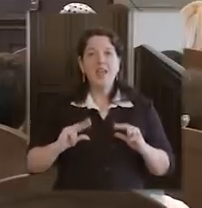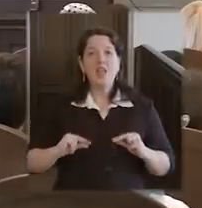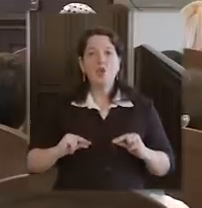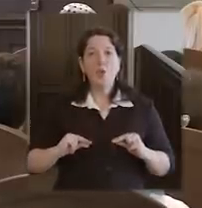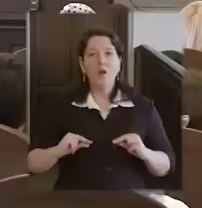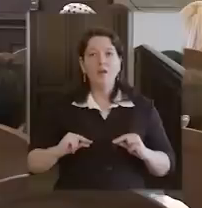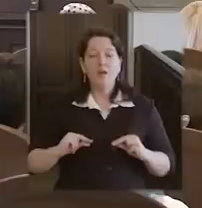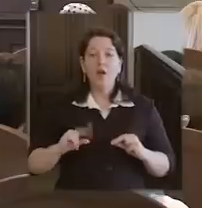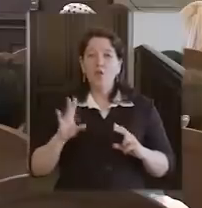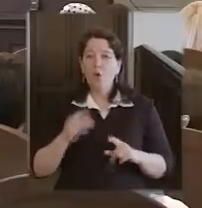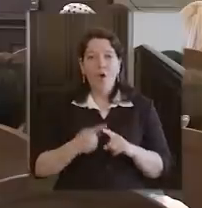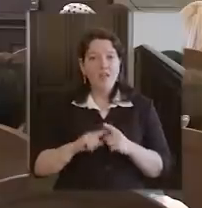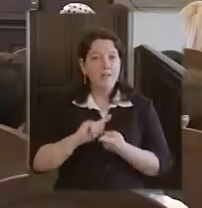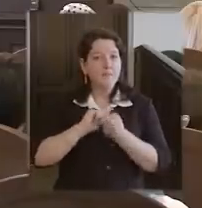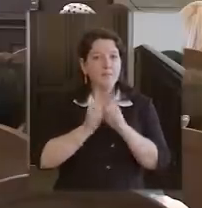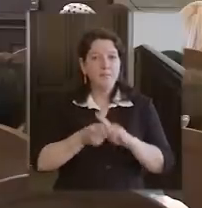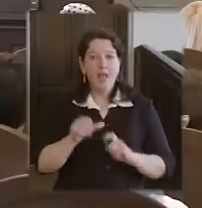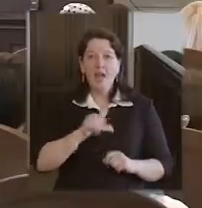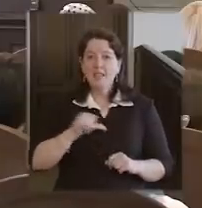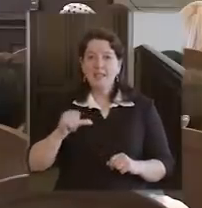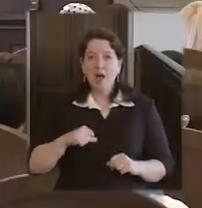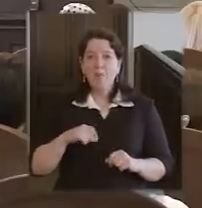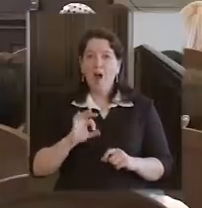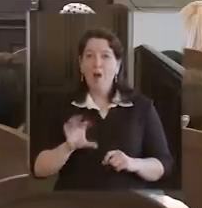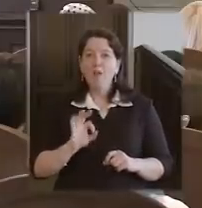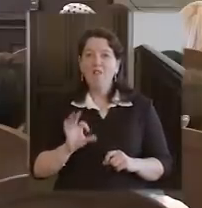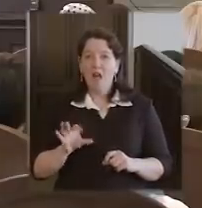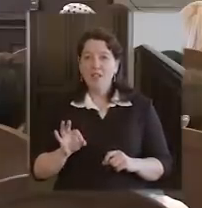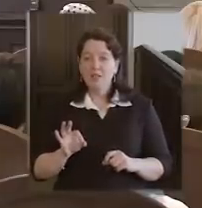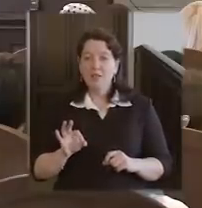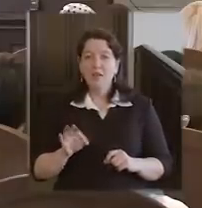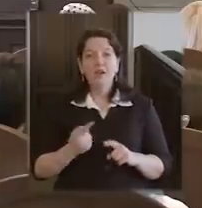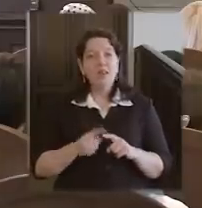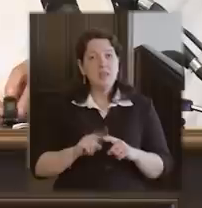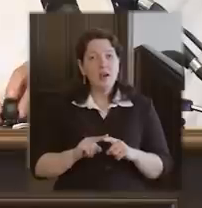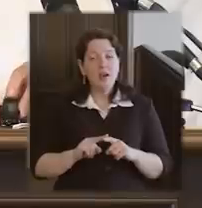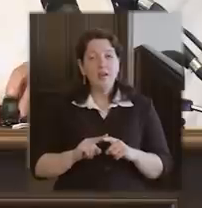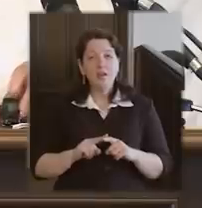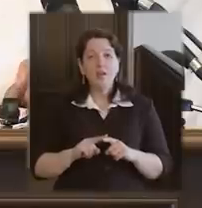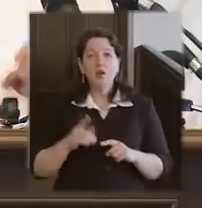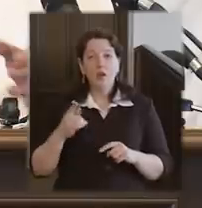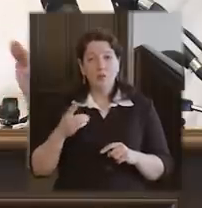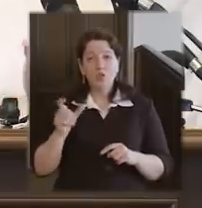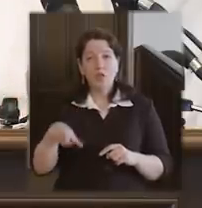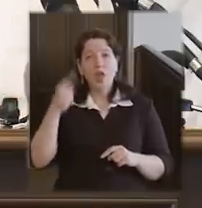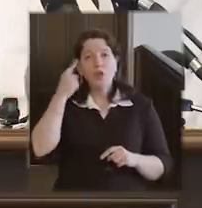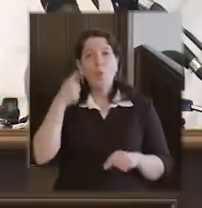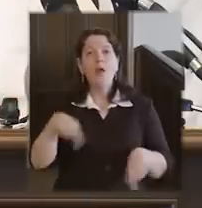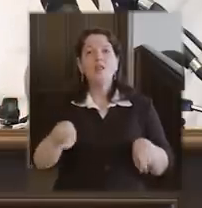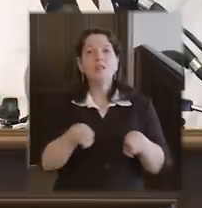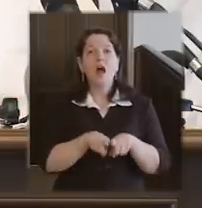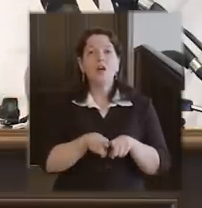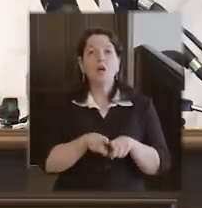по величайшему самооправданию, мыслим так, Ну, что мои